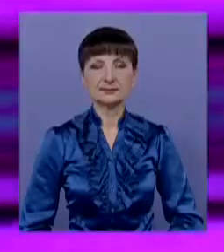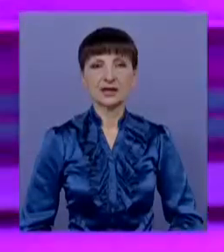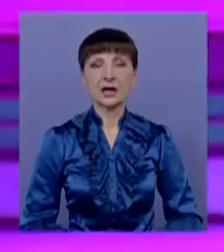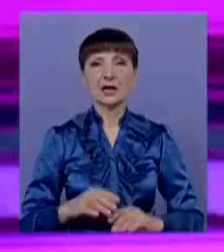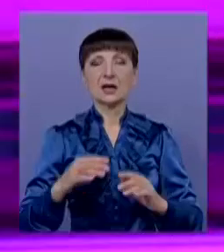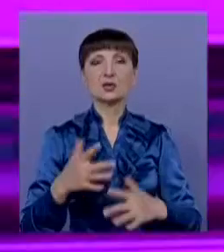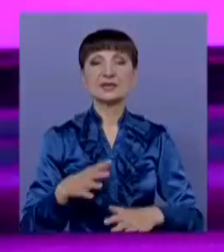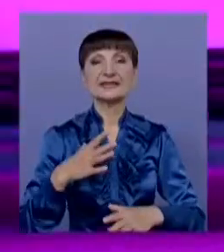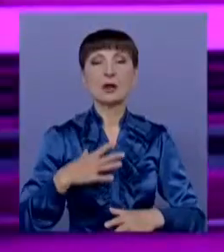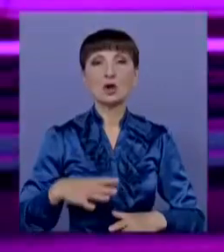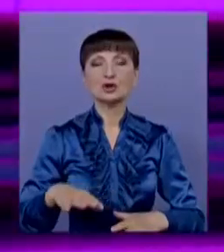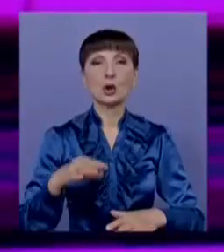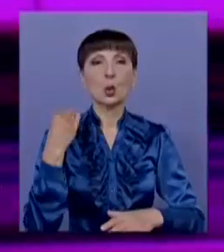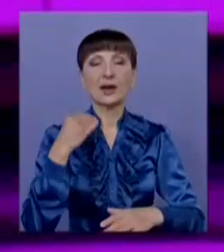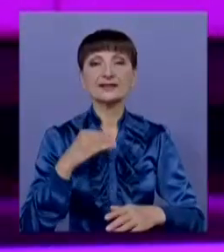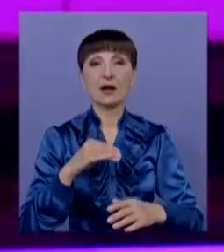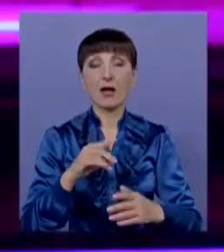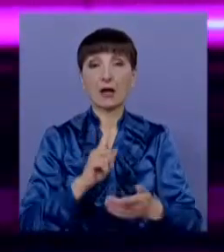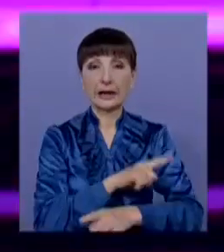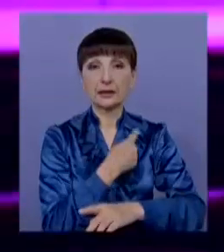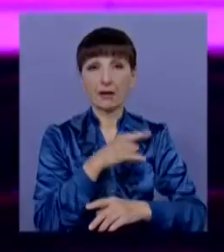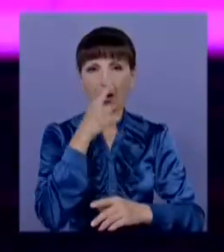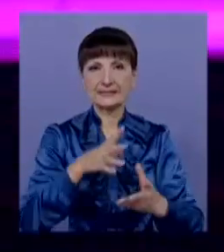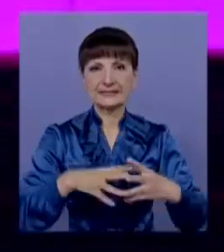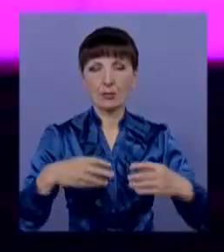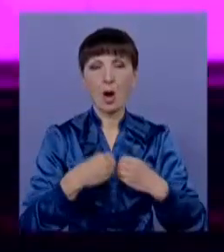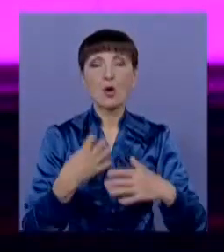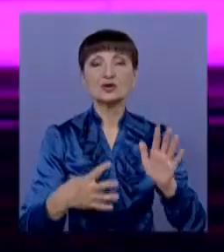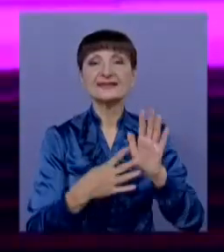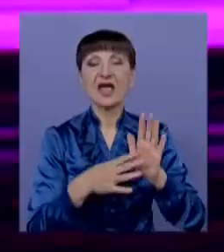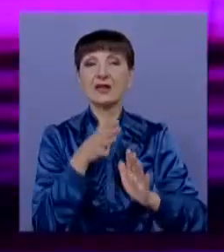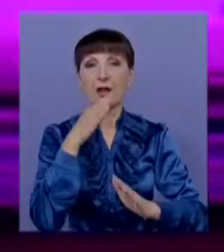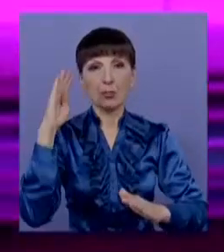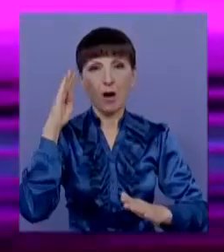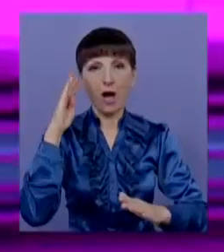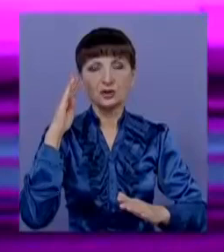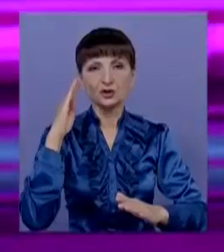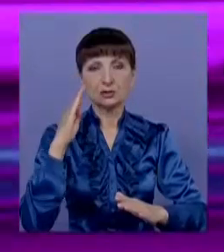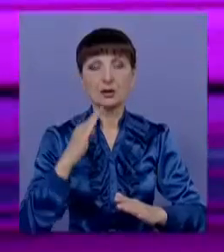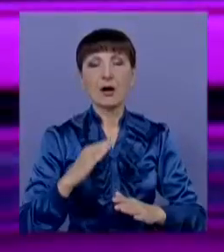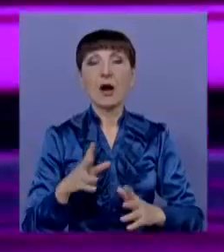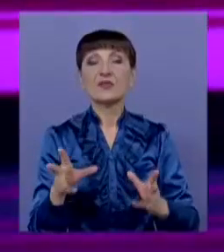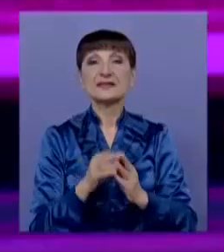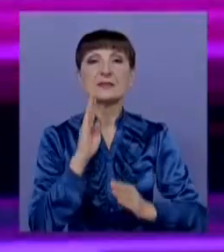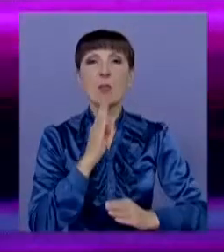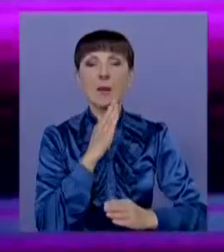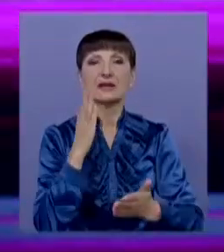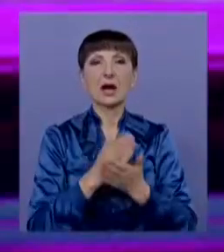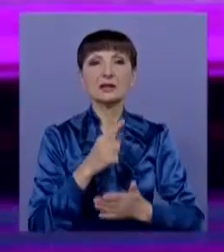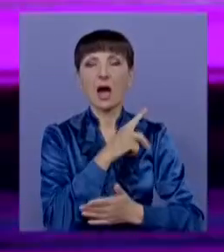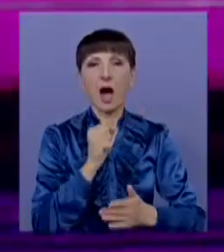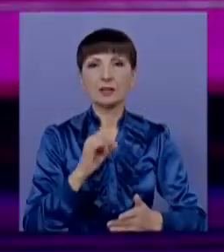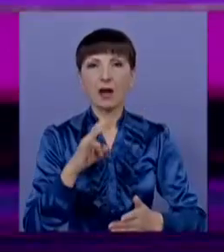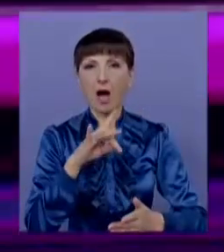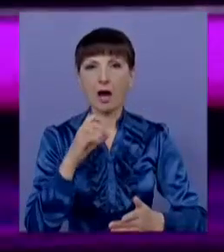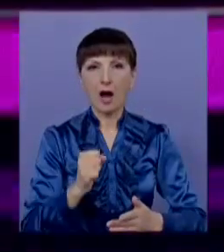Заложники турецкой клиники стали казахстанцы. Вот уже 7 месяцев 9-летний Магомед Магомадов вместе с мамой находится в Анкаре.